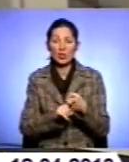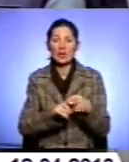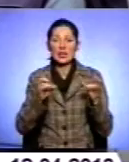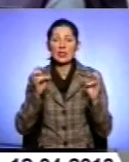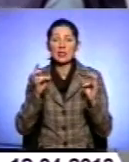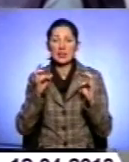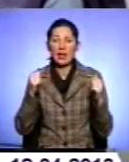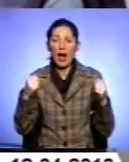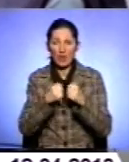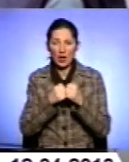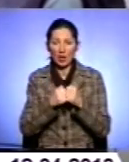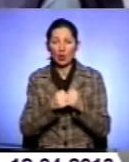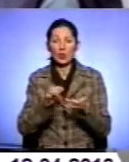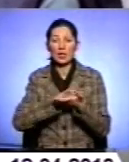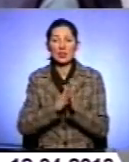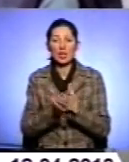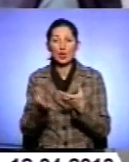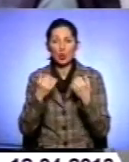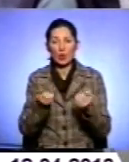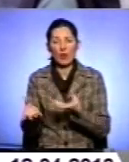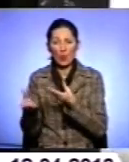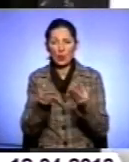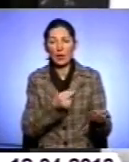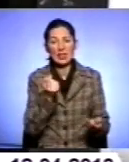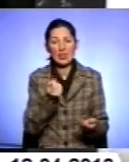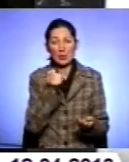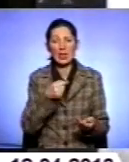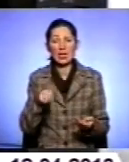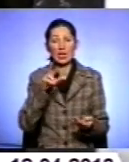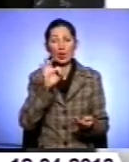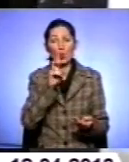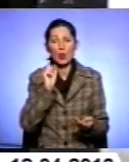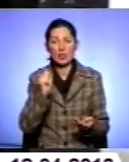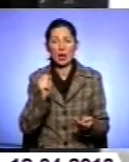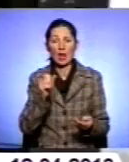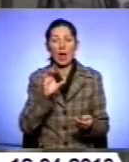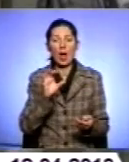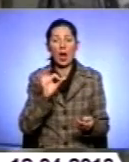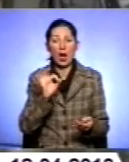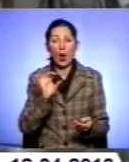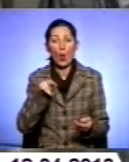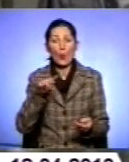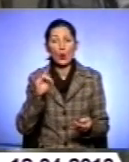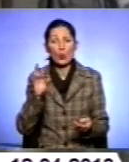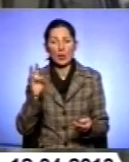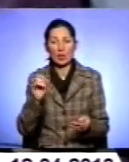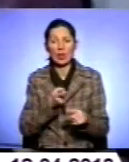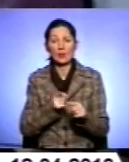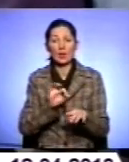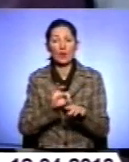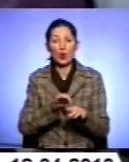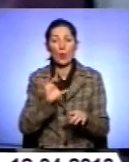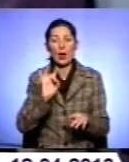впливають навіть незначні дози опромінення. До списку найпоширеніших чорнобильських хвороб медики віднесли рак щитовидної залози, проблеми з